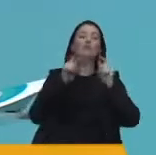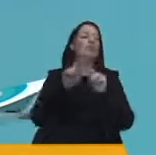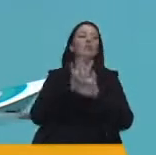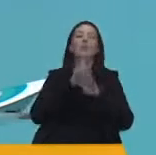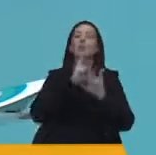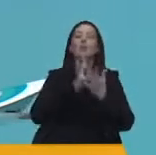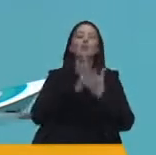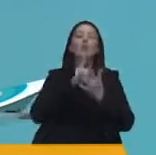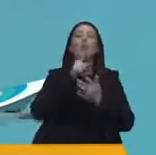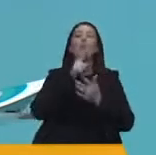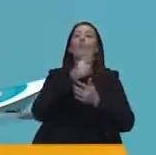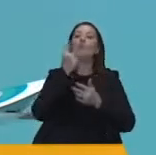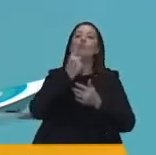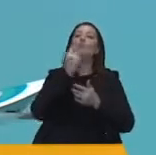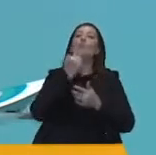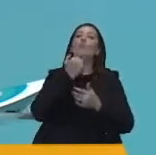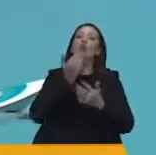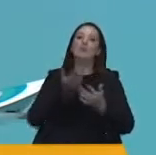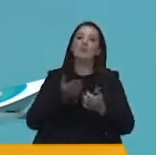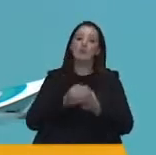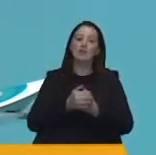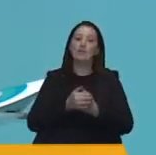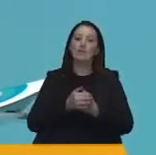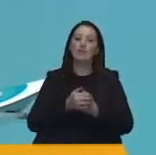söz konusu değil.